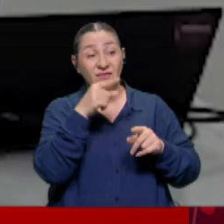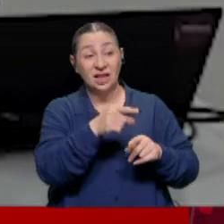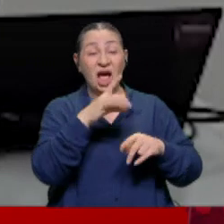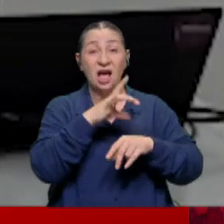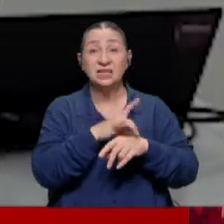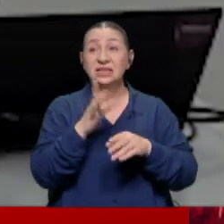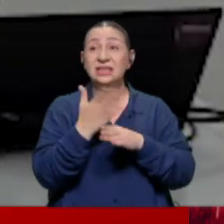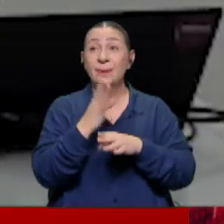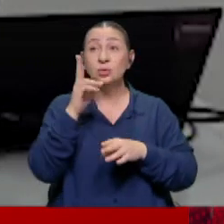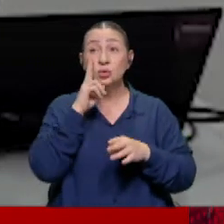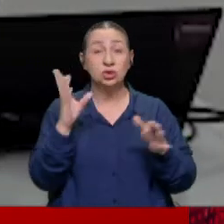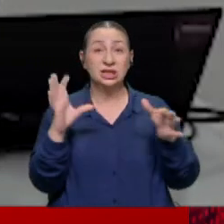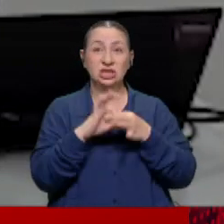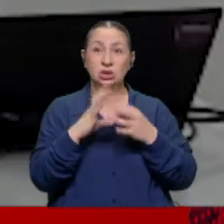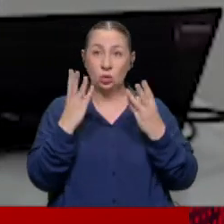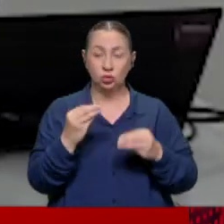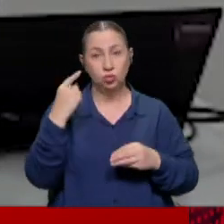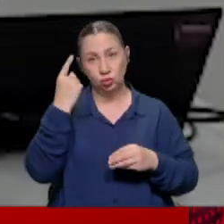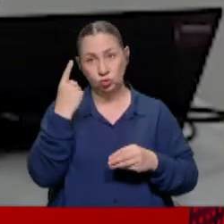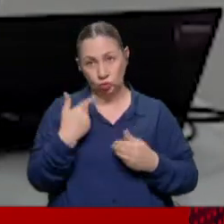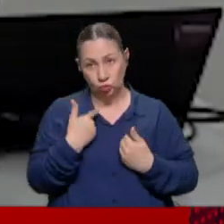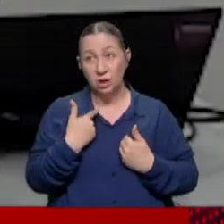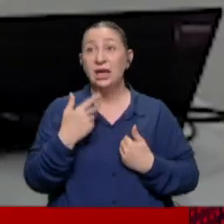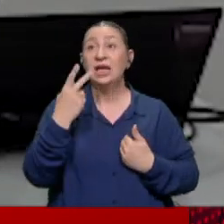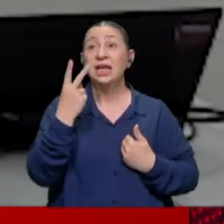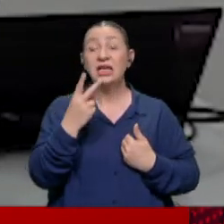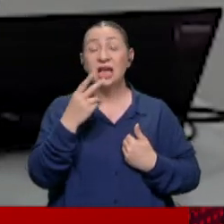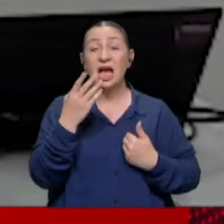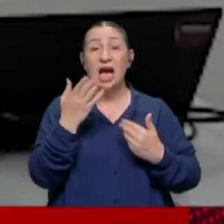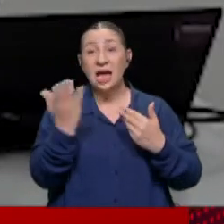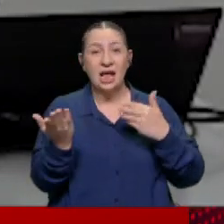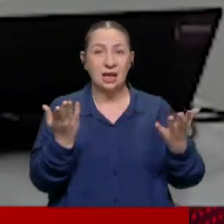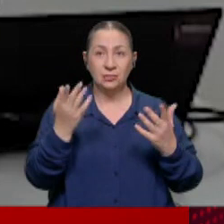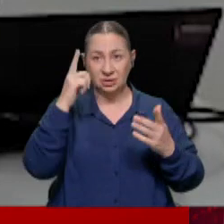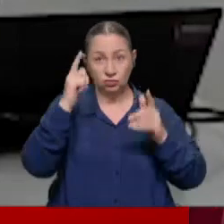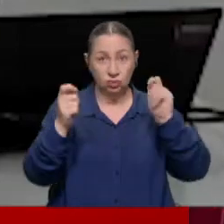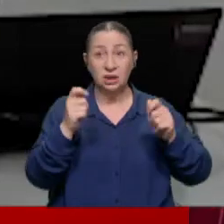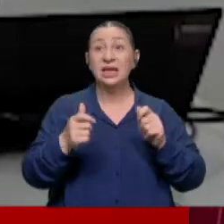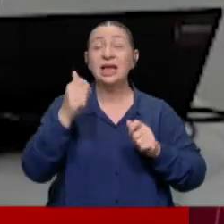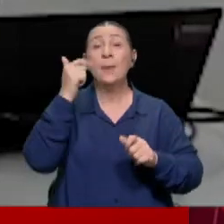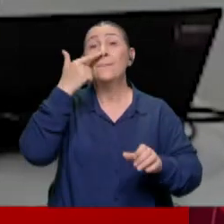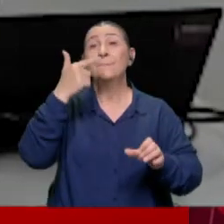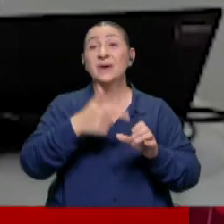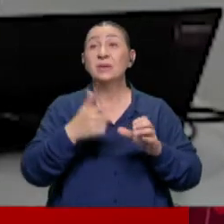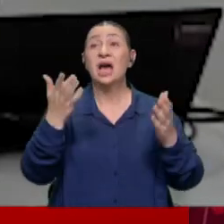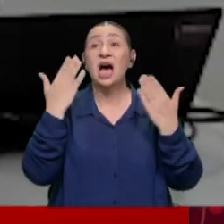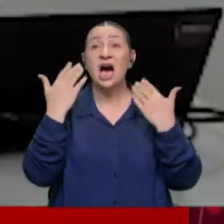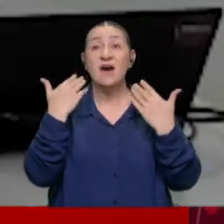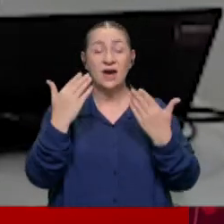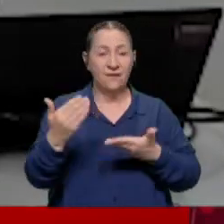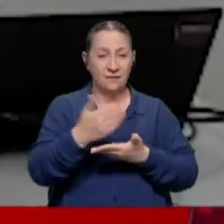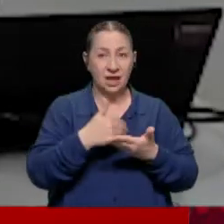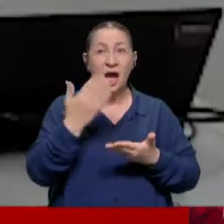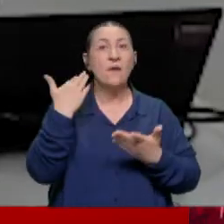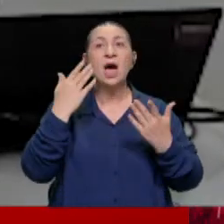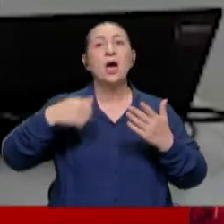arasındaki sebep-sonuç ilişkisini kurmakta olacağını gördük. 2 ayrı üniversiteye müracaat ettik. Geriye dönük Batman'ın hava verilerini, hava